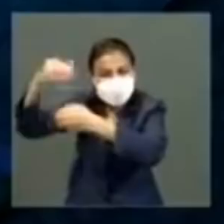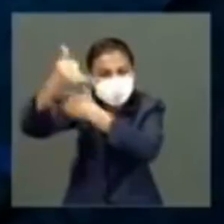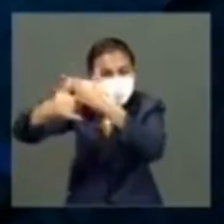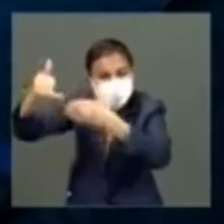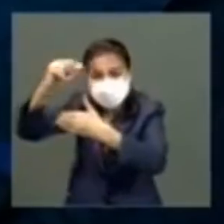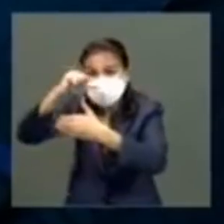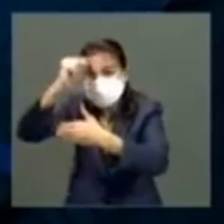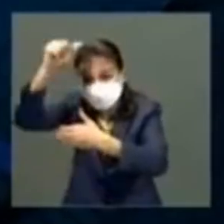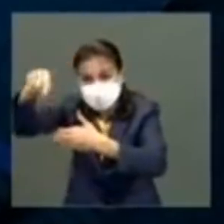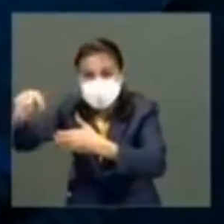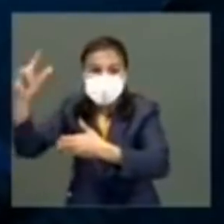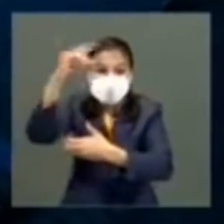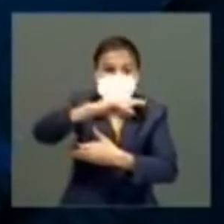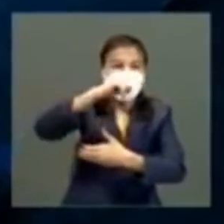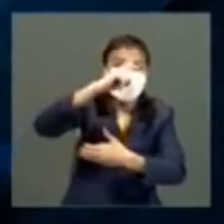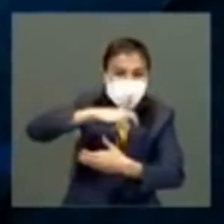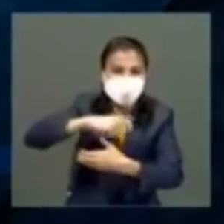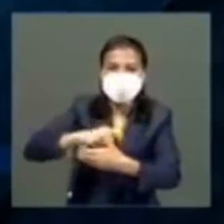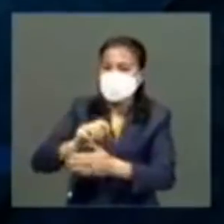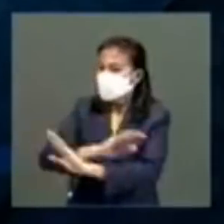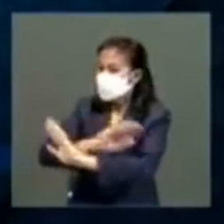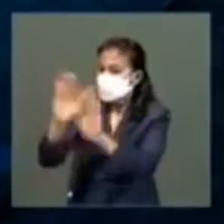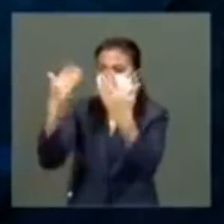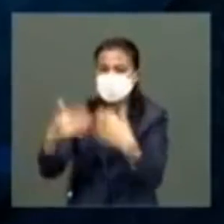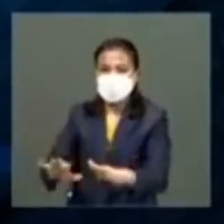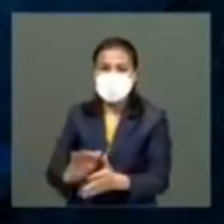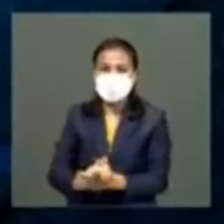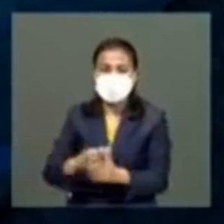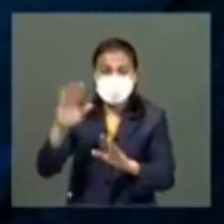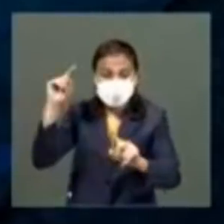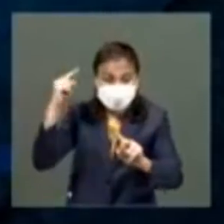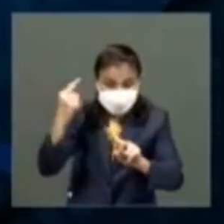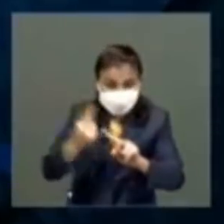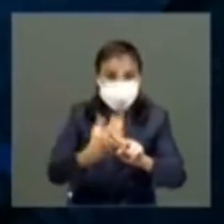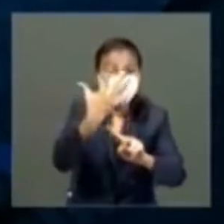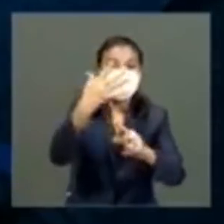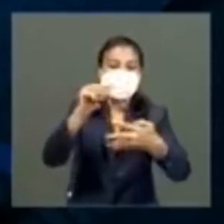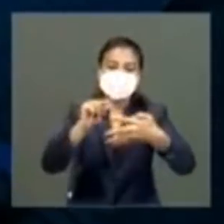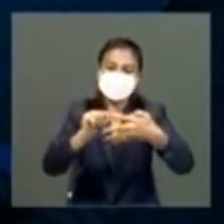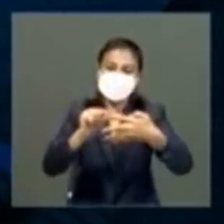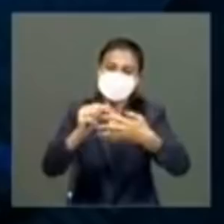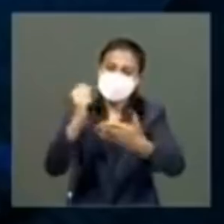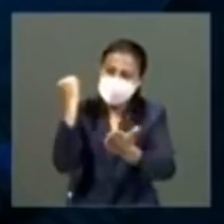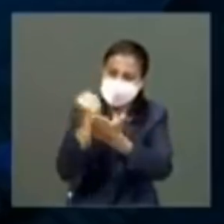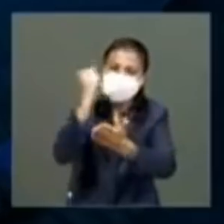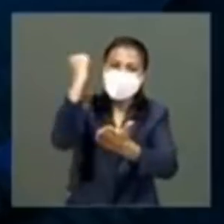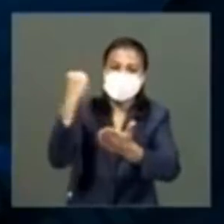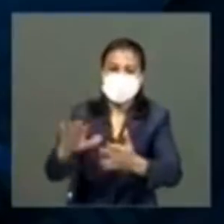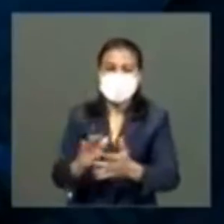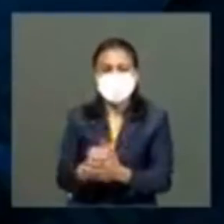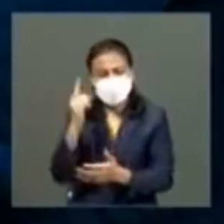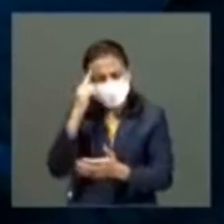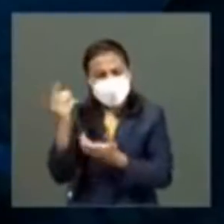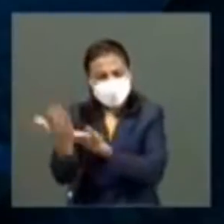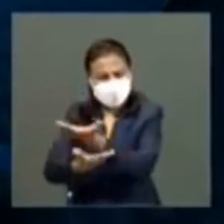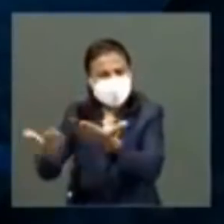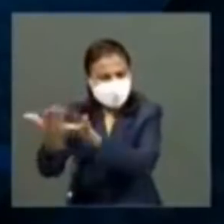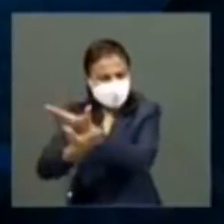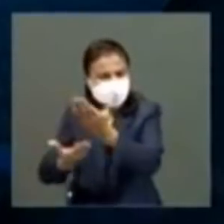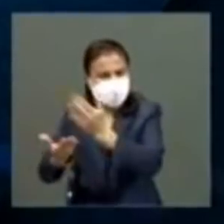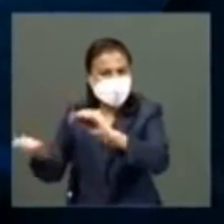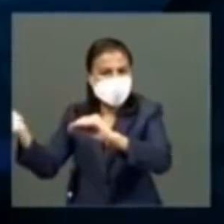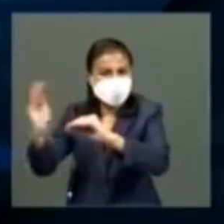ชะลอไปแล้วนะคะตั้งแต่ต้นพฤษภาคมและตอนนี้นะคะก็มีการพิจารณากันเพิ่มเติมด้วยค่ะในที่ประชุม